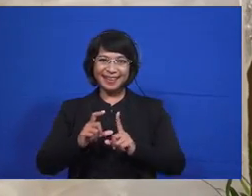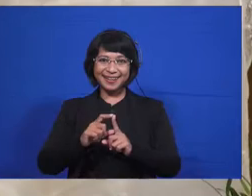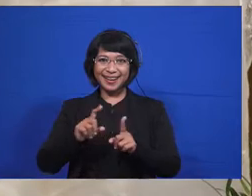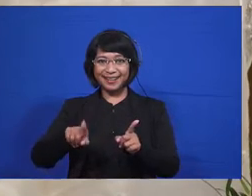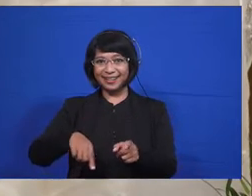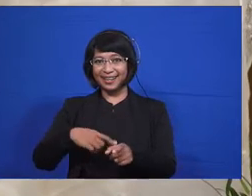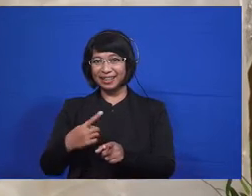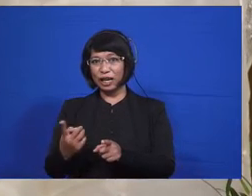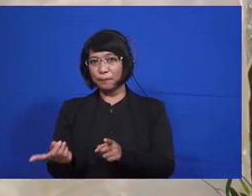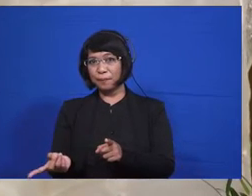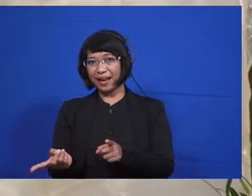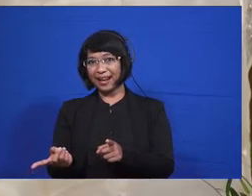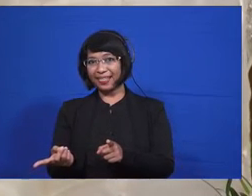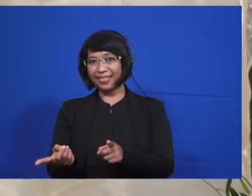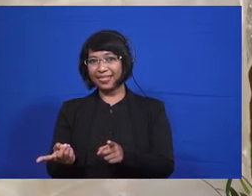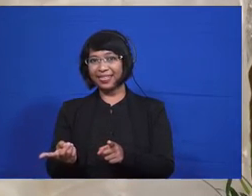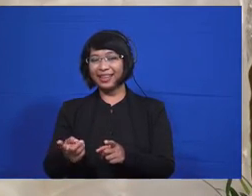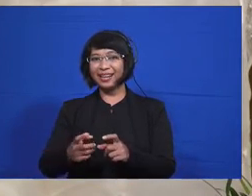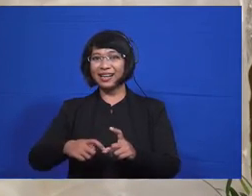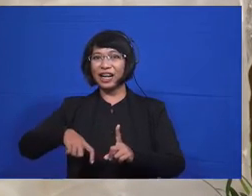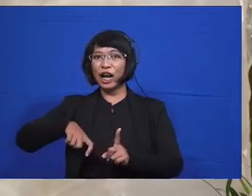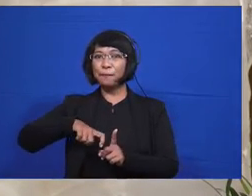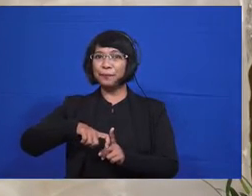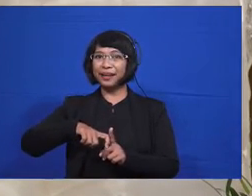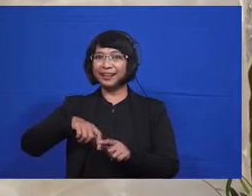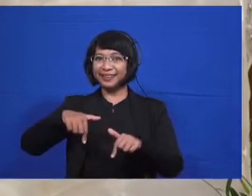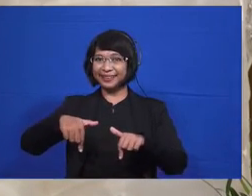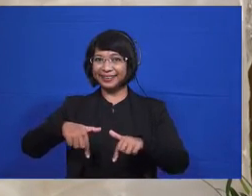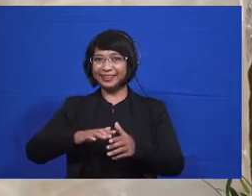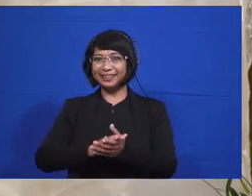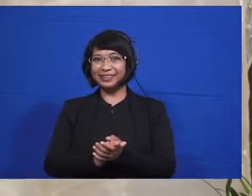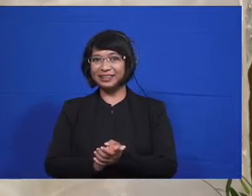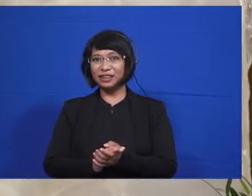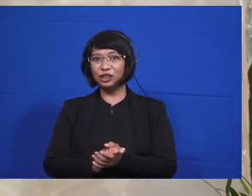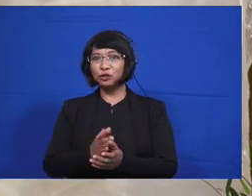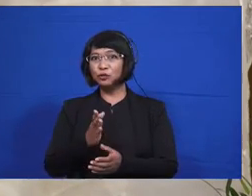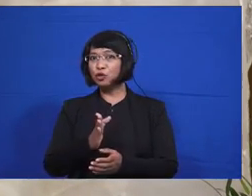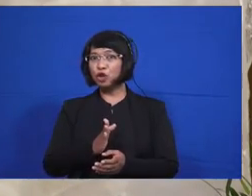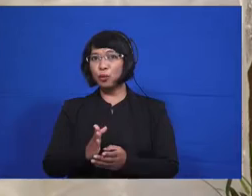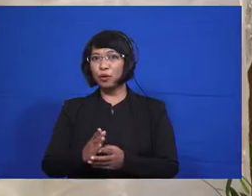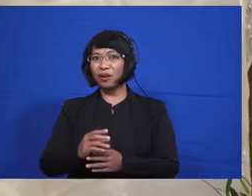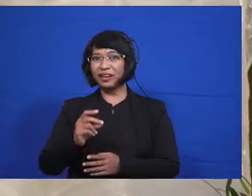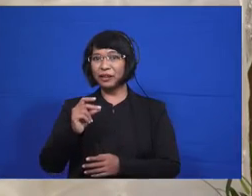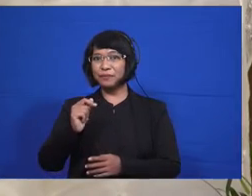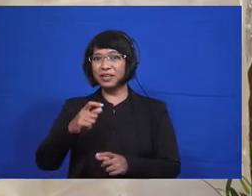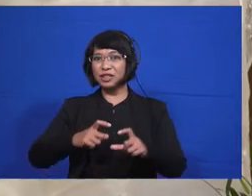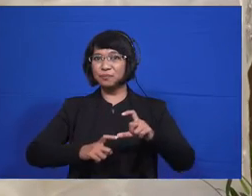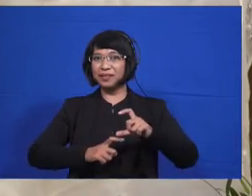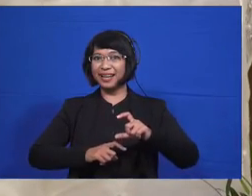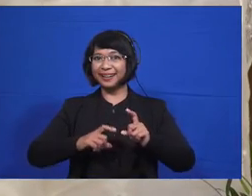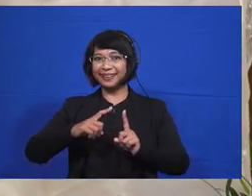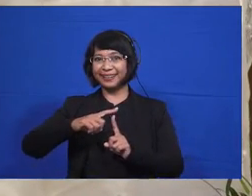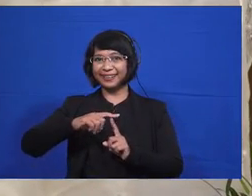di sebelah barat kapel Paulus ini. Untuk para romo disediakan di rektor seminari tinggi.